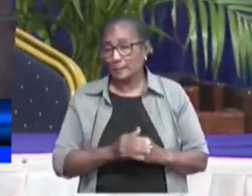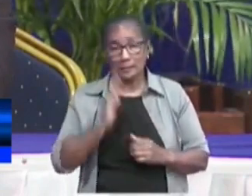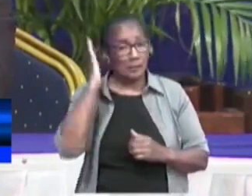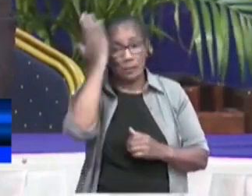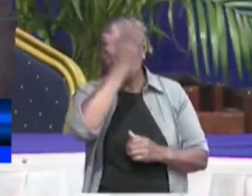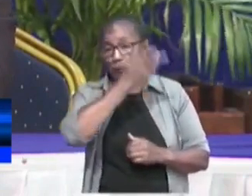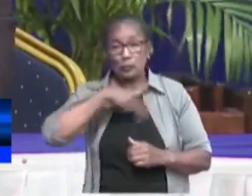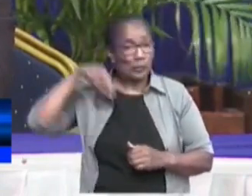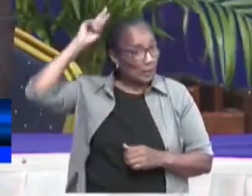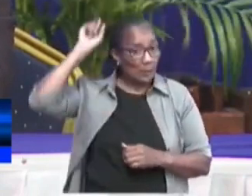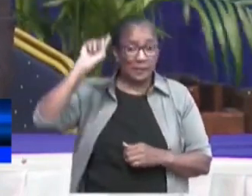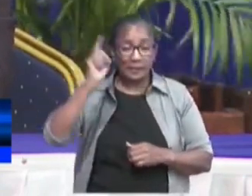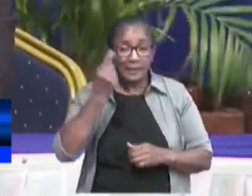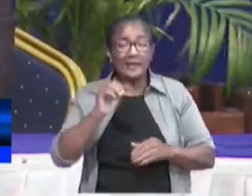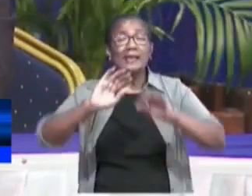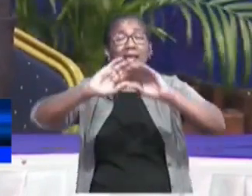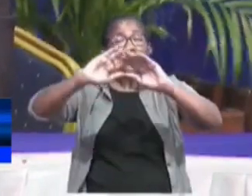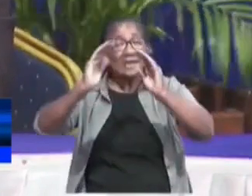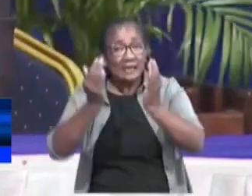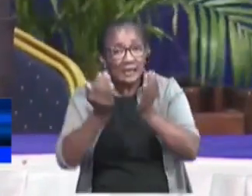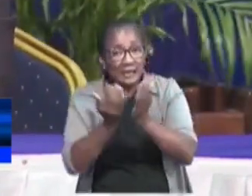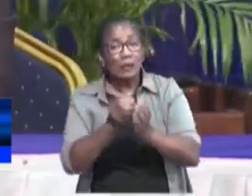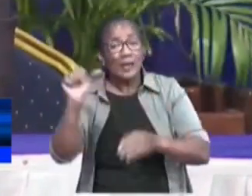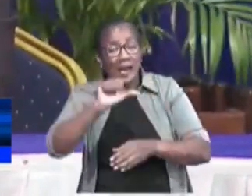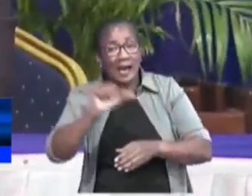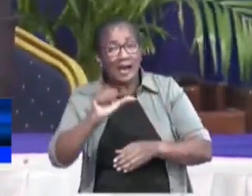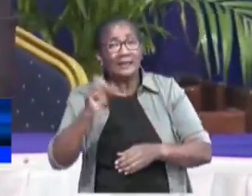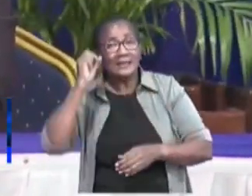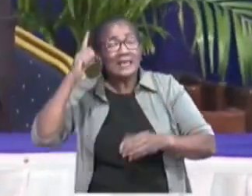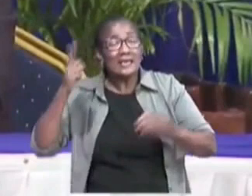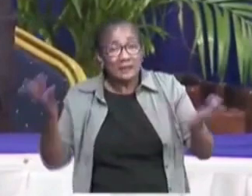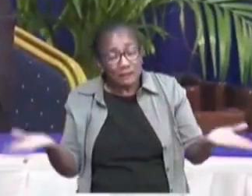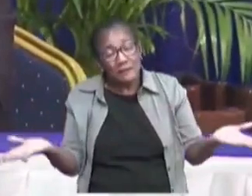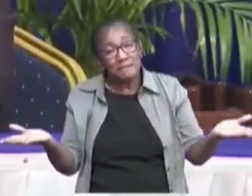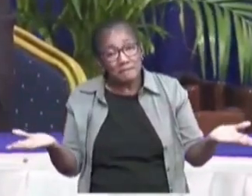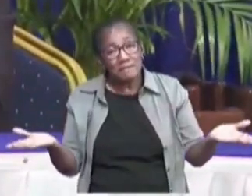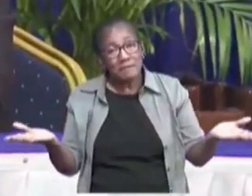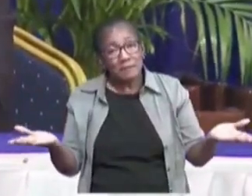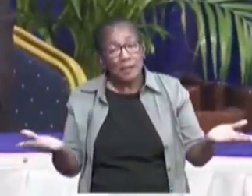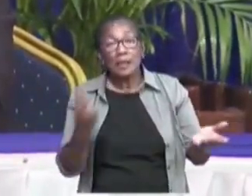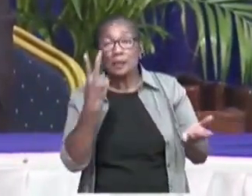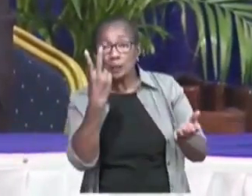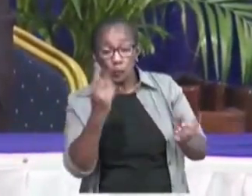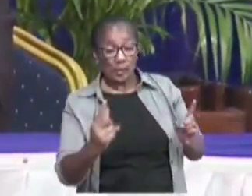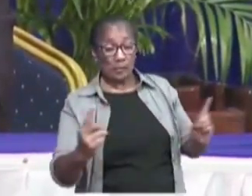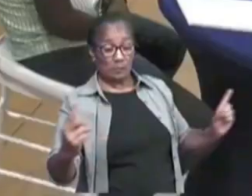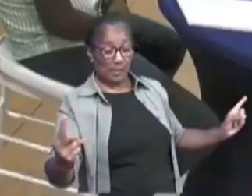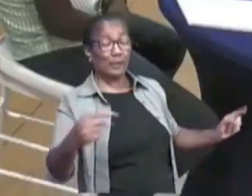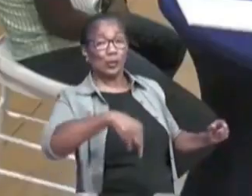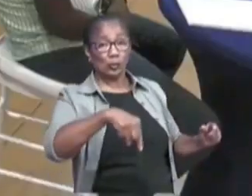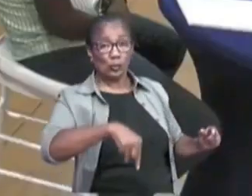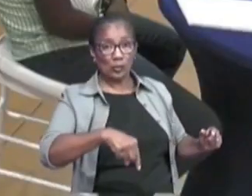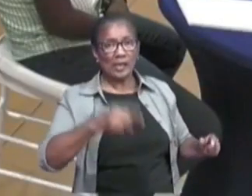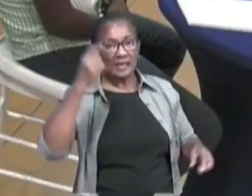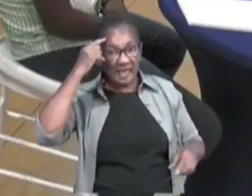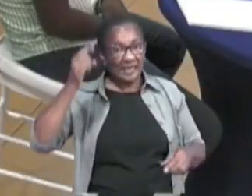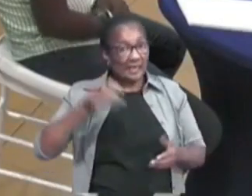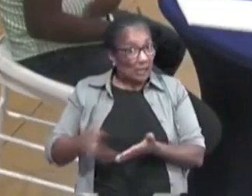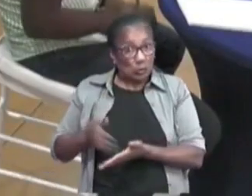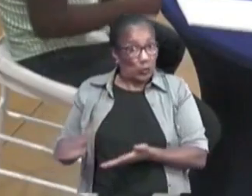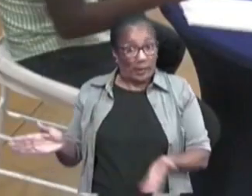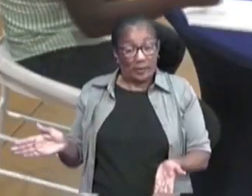Suriname, niet alleen, de hele wereld gaat er anders uitzien. De 2 meter die wij nu houden, denkt u dat dat